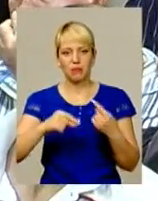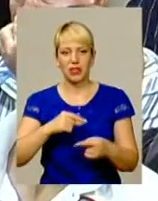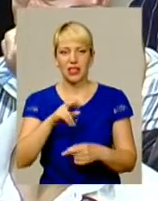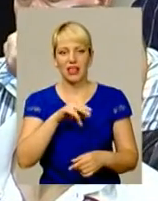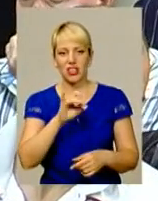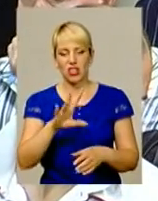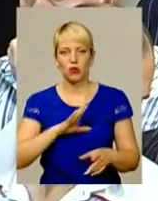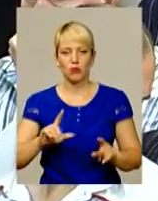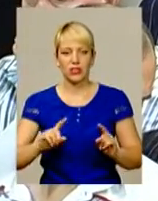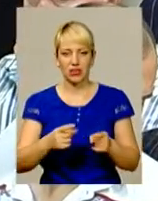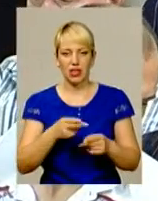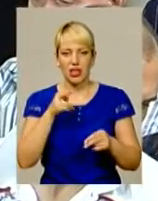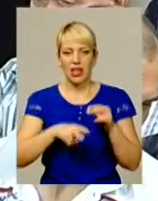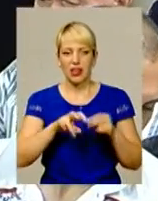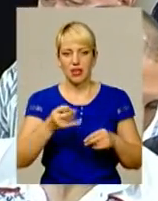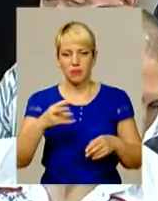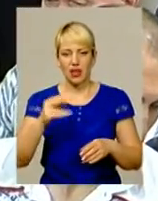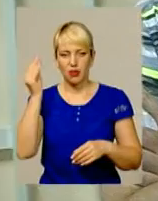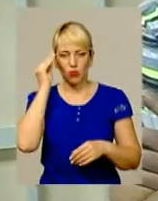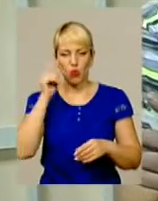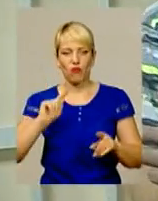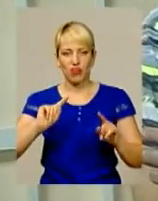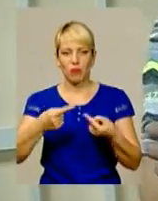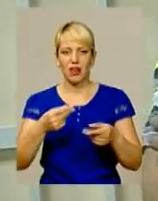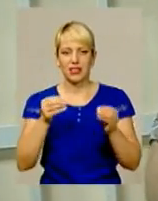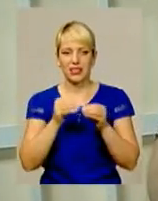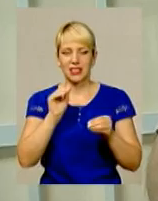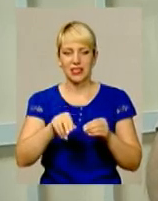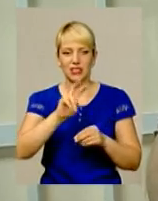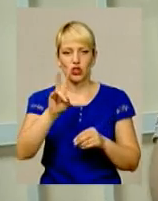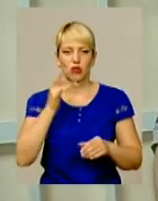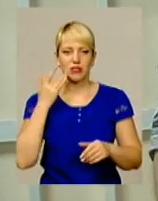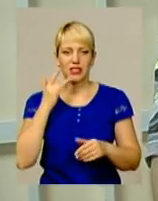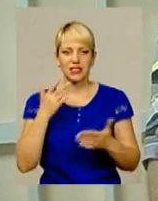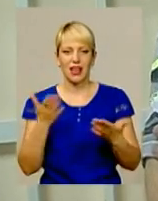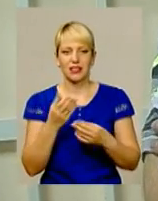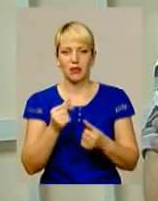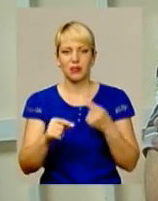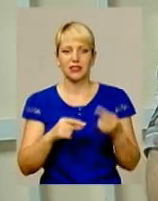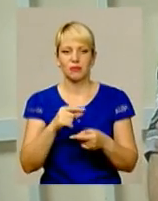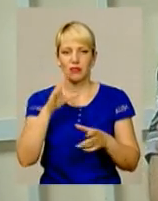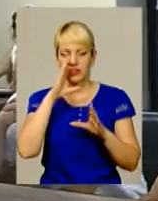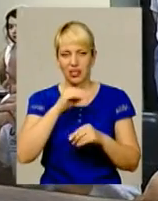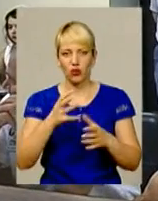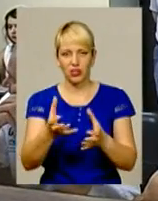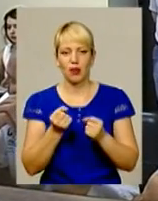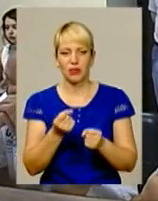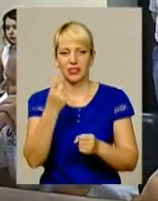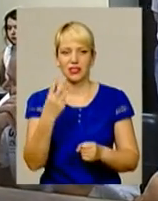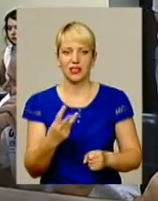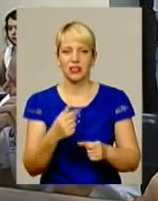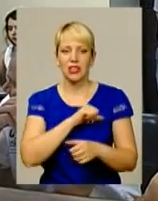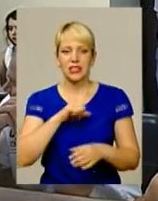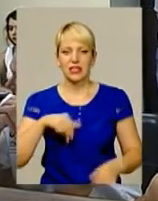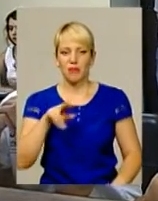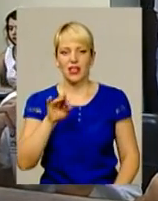затримали наприкінці липня та підозрюють у вимаганні 10 тисяч доларів США, з яких бізнесмен встиг отримати третину. Сам